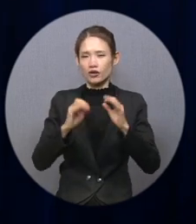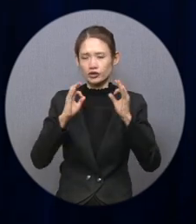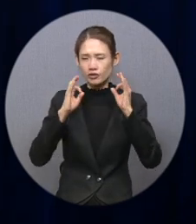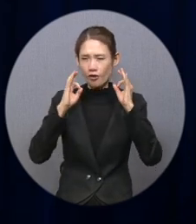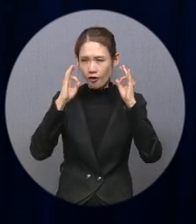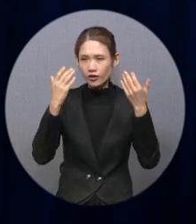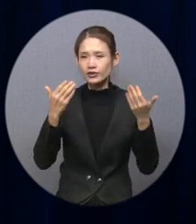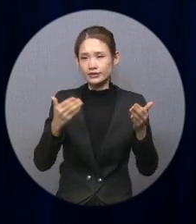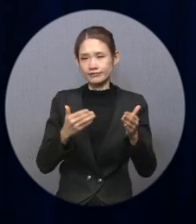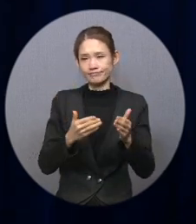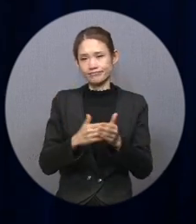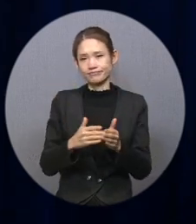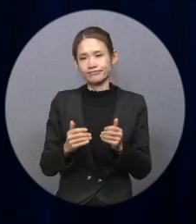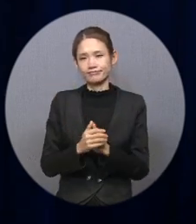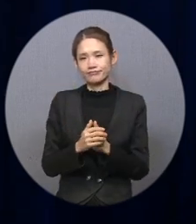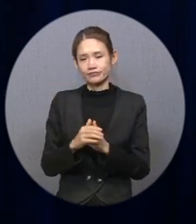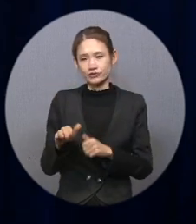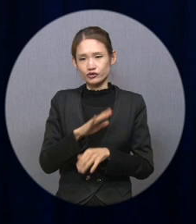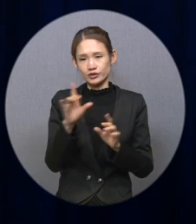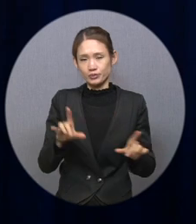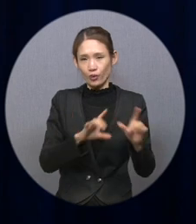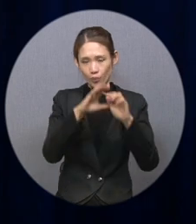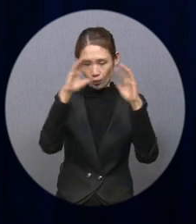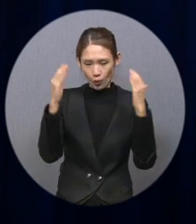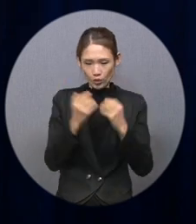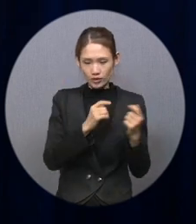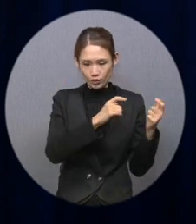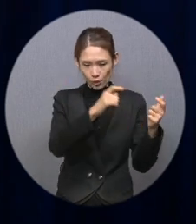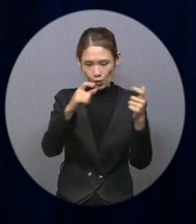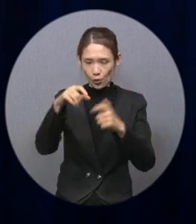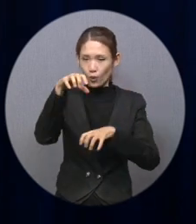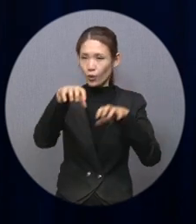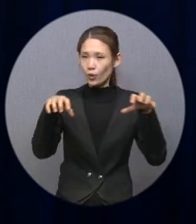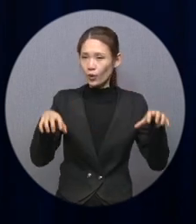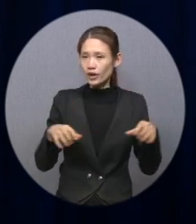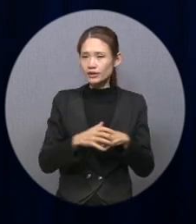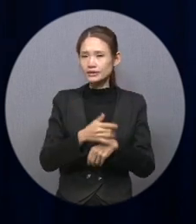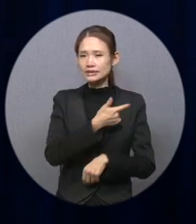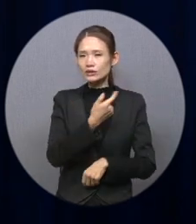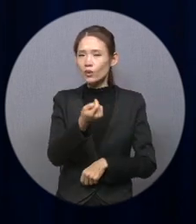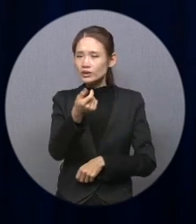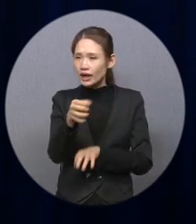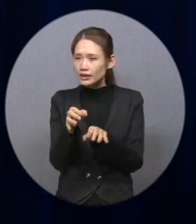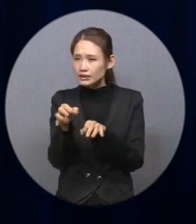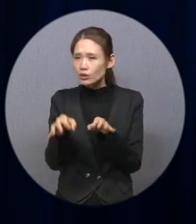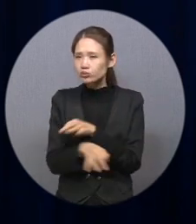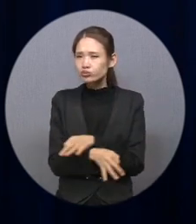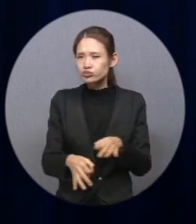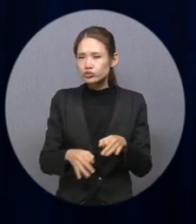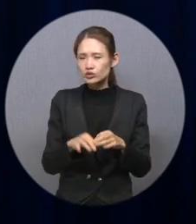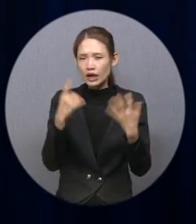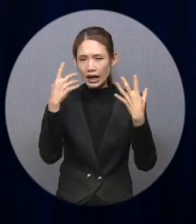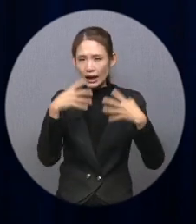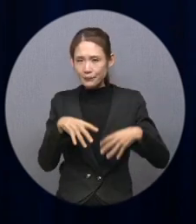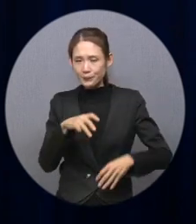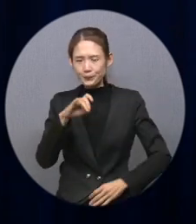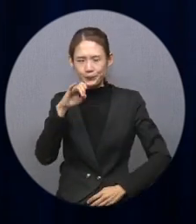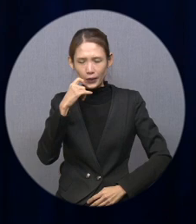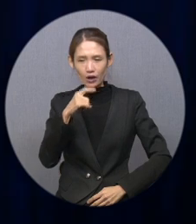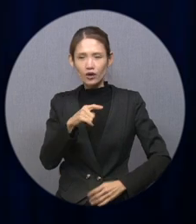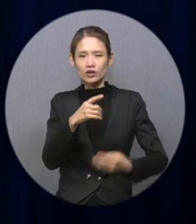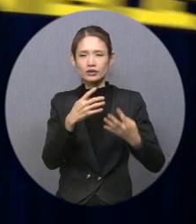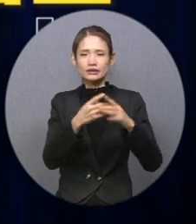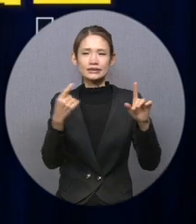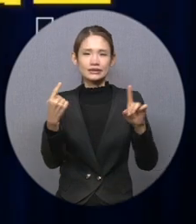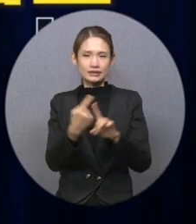다하겠습니다 우리 삶의 모든 영역에서 크고 작은 불공정 과부 람들을 시정 해서